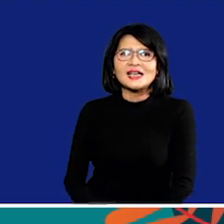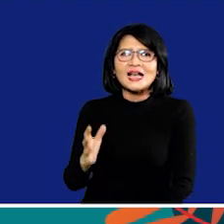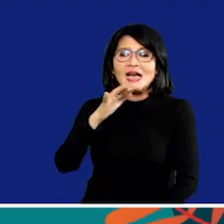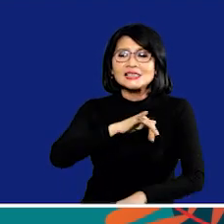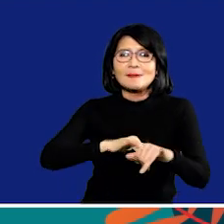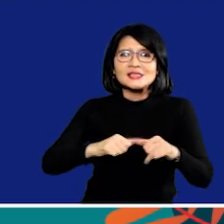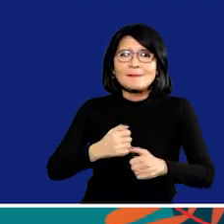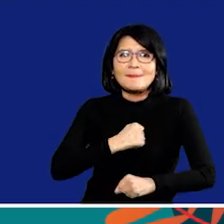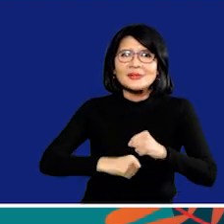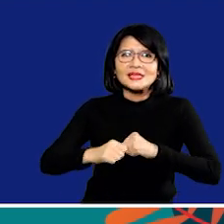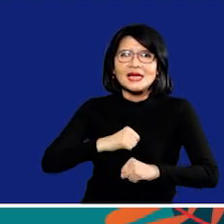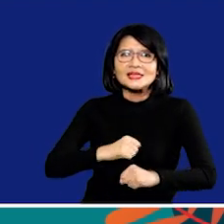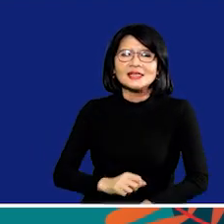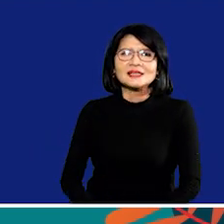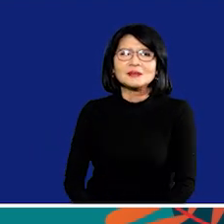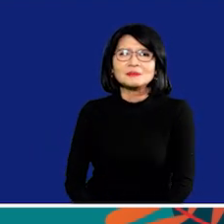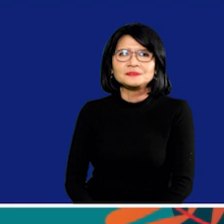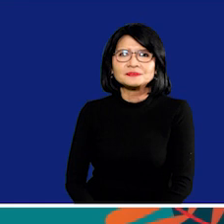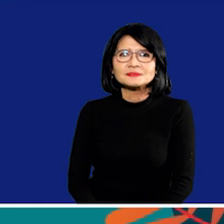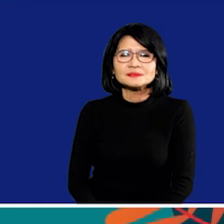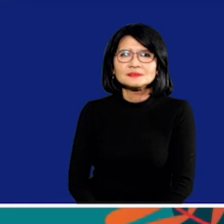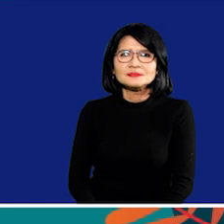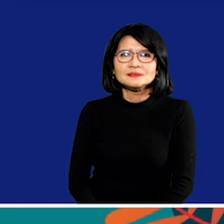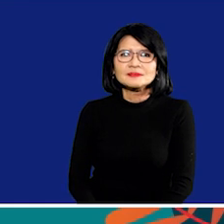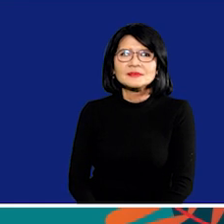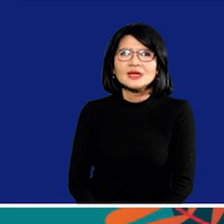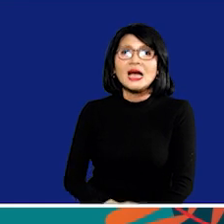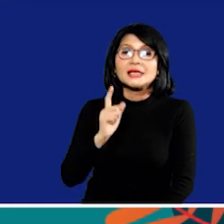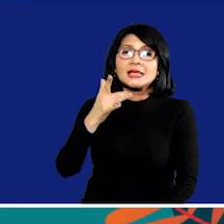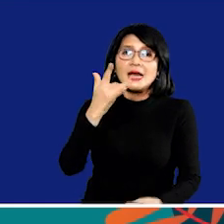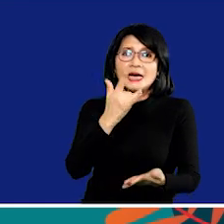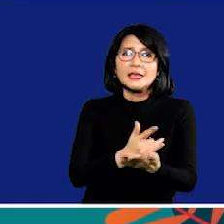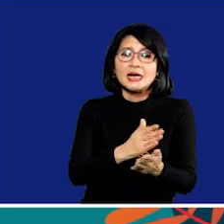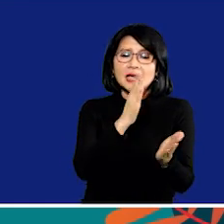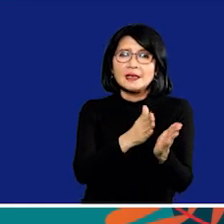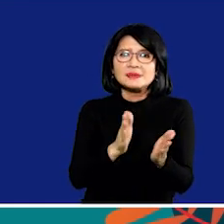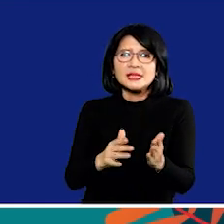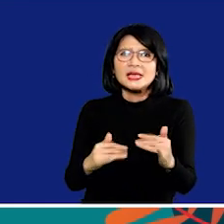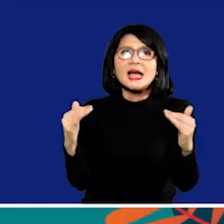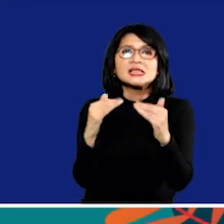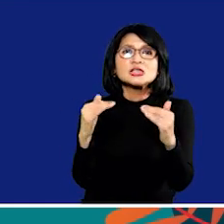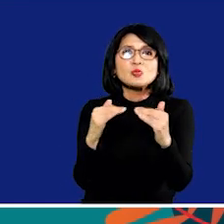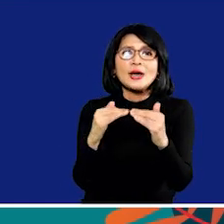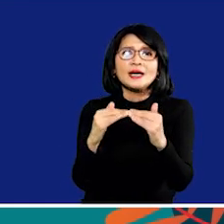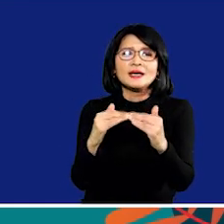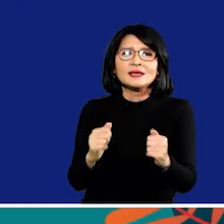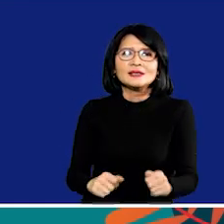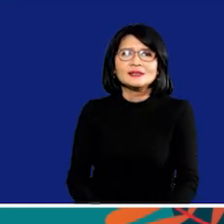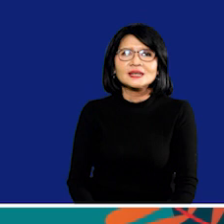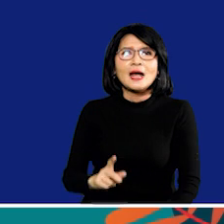agar berdiri tegak atas nama negeri. Dengan kebijakan yang sesuai dengan